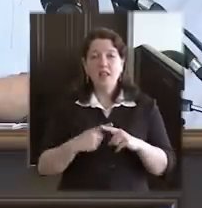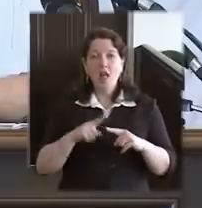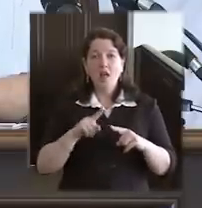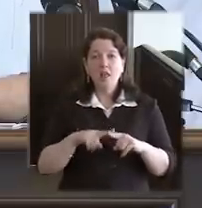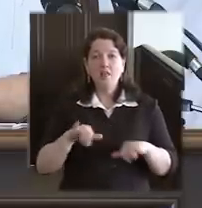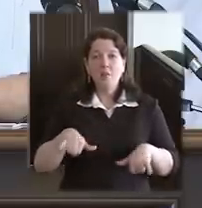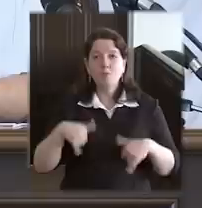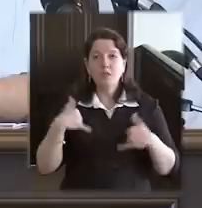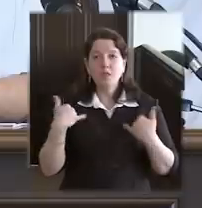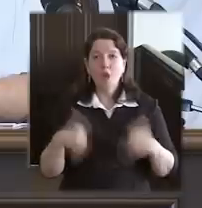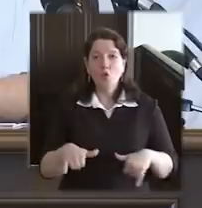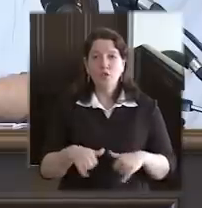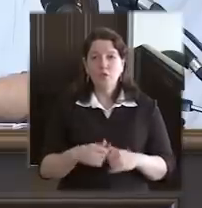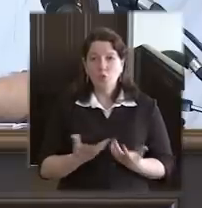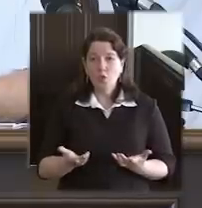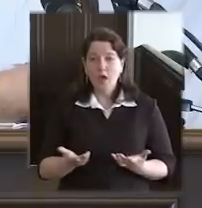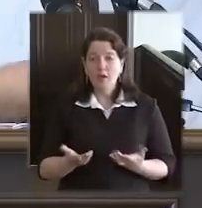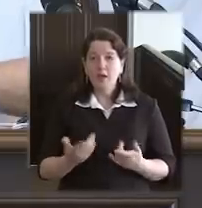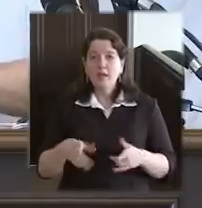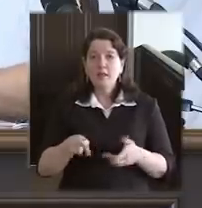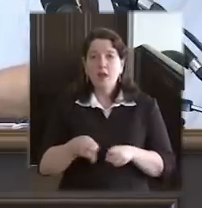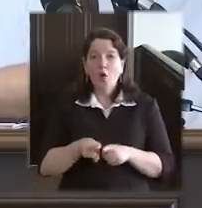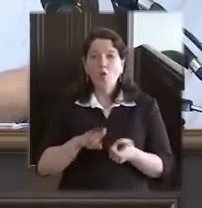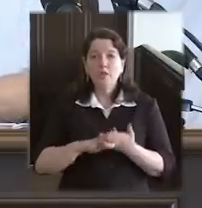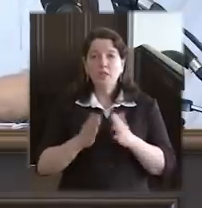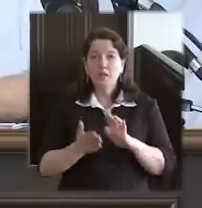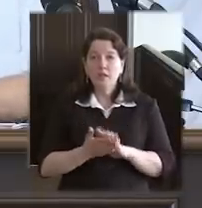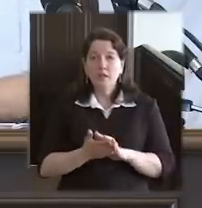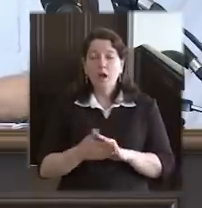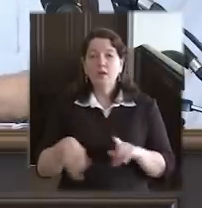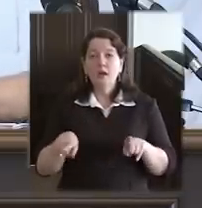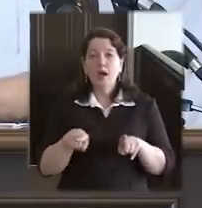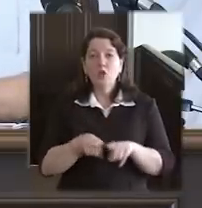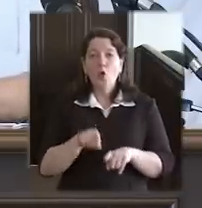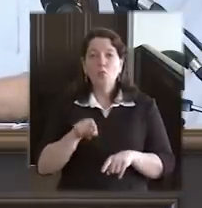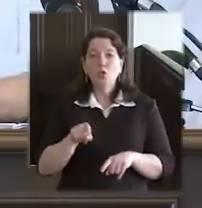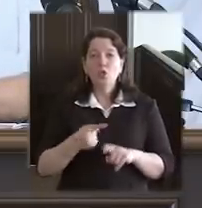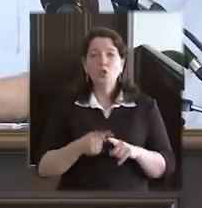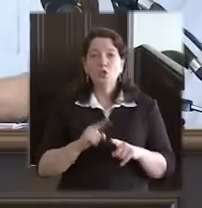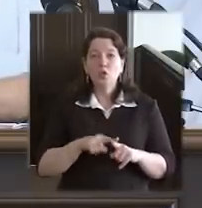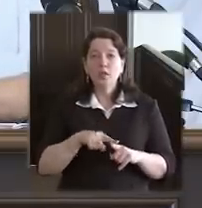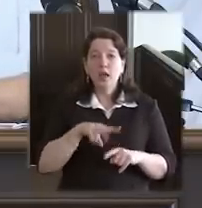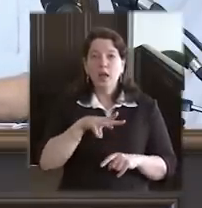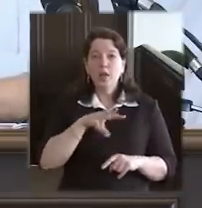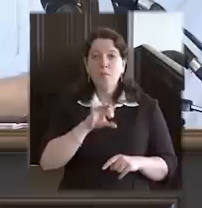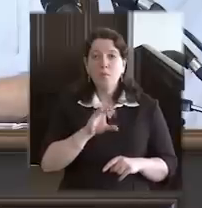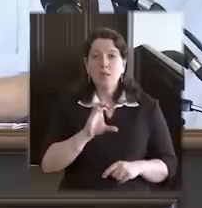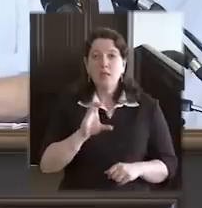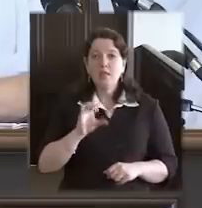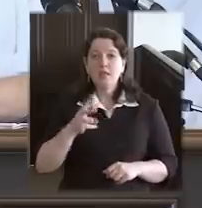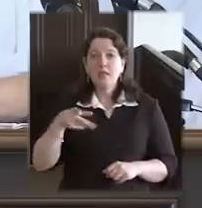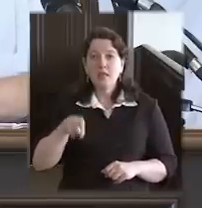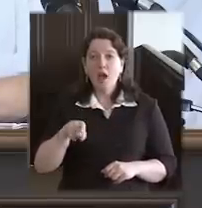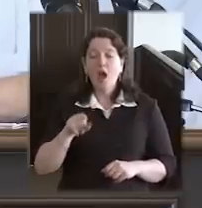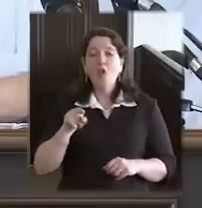этого потрясающего чуда, прямо свидетельствующего о том, что это Мессия,